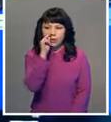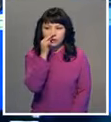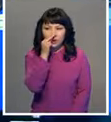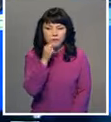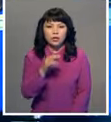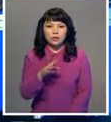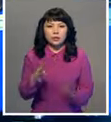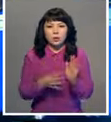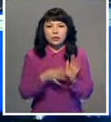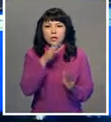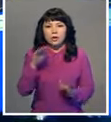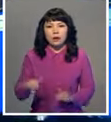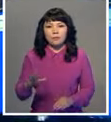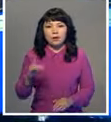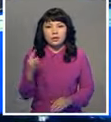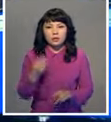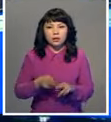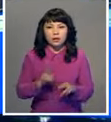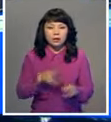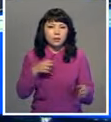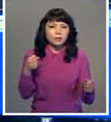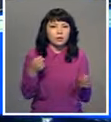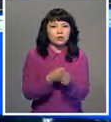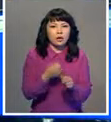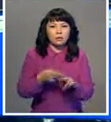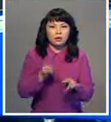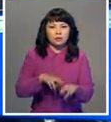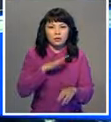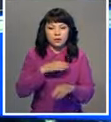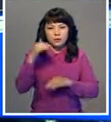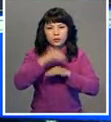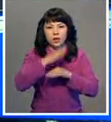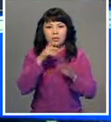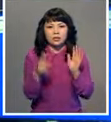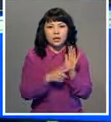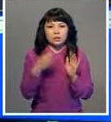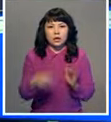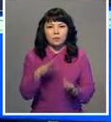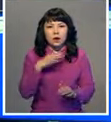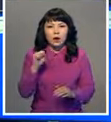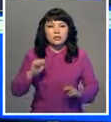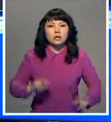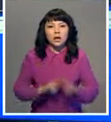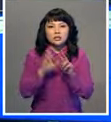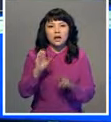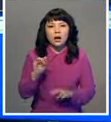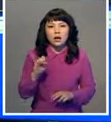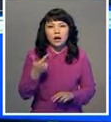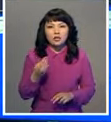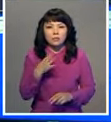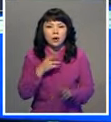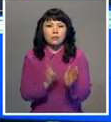Шымкентте 9 жасар баланы отырба қағып кетті. Қайғылы оқиға таңғы сағат 7:30 шамасында болған. Астана Сарыағаш бағытымен жүйткіп келе жатқан